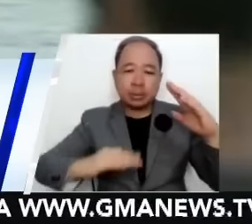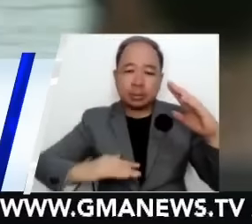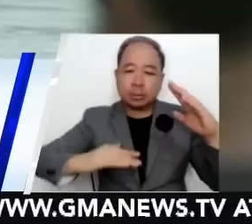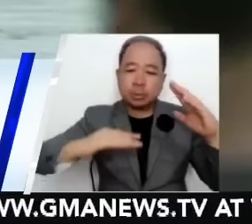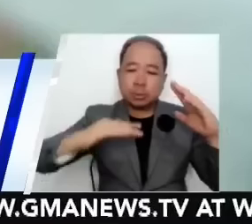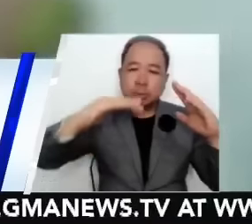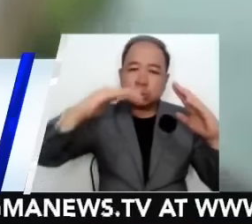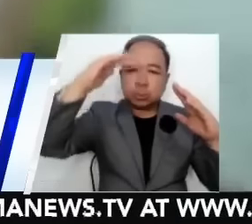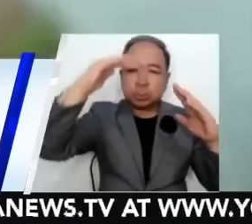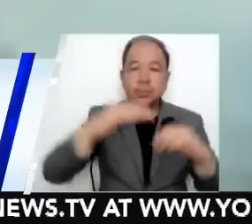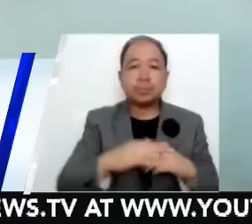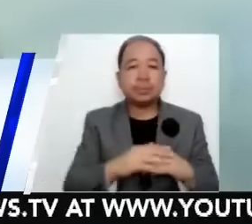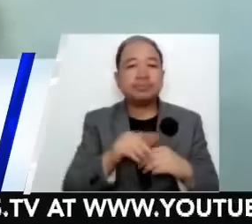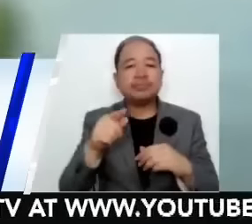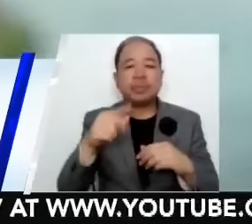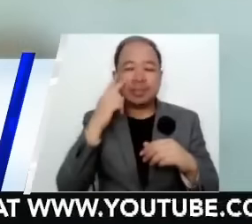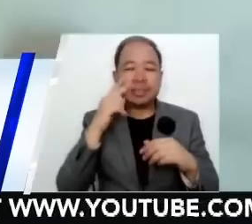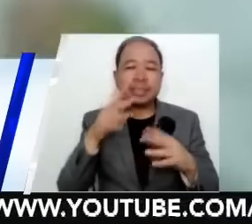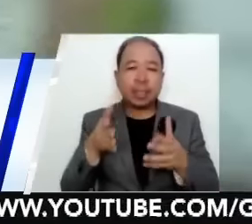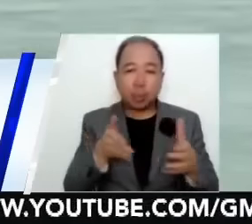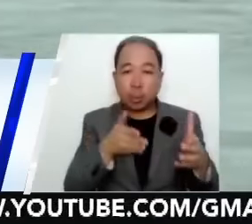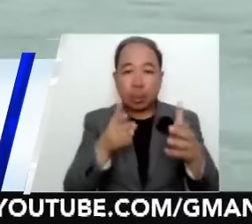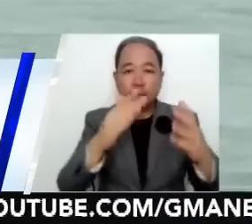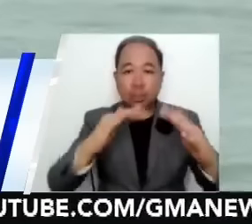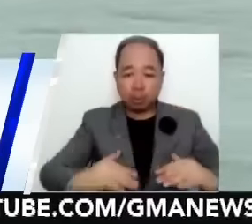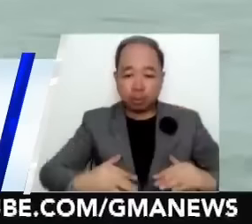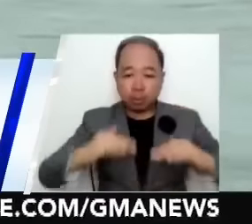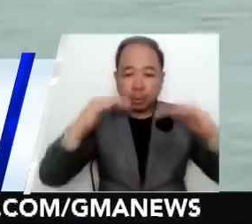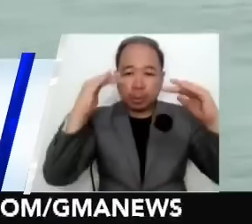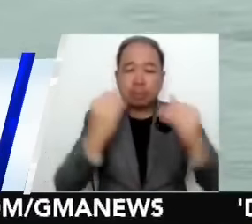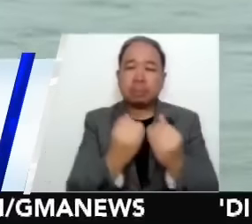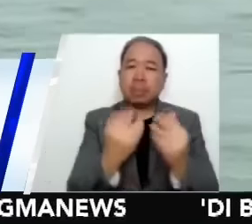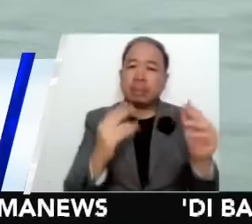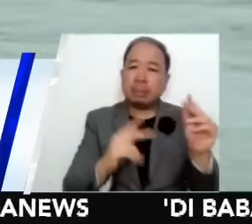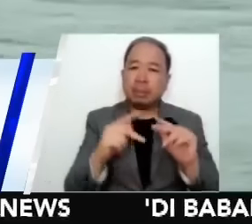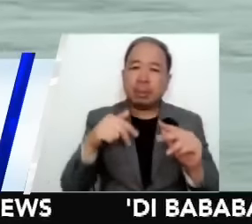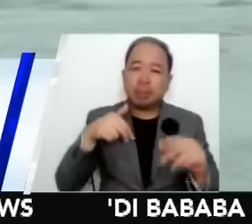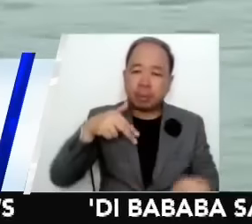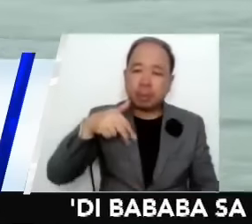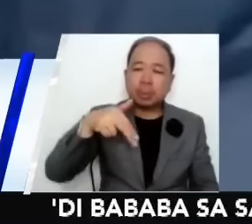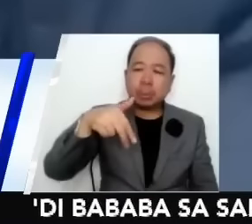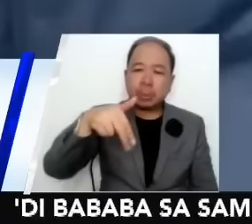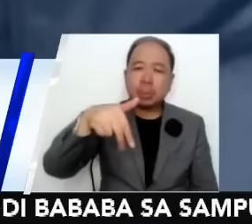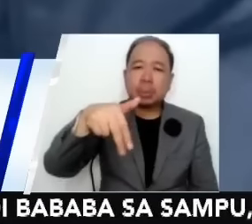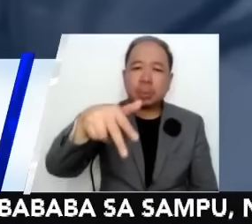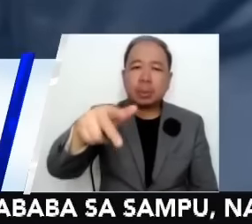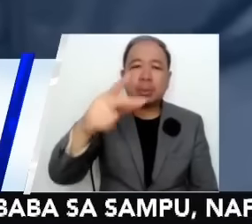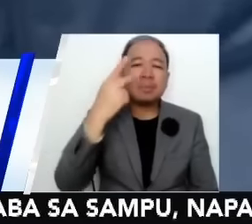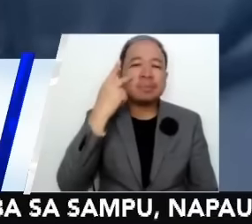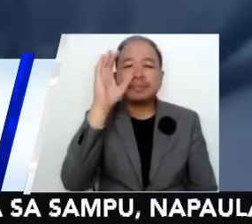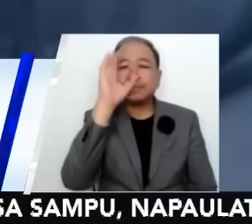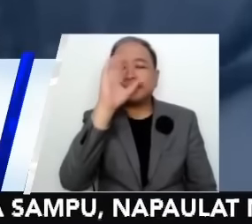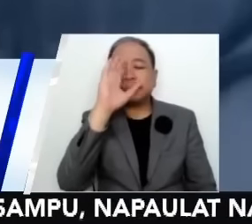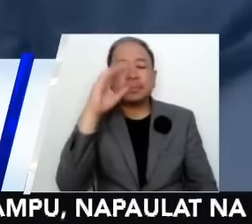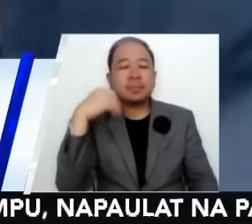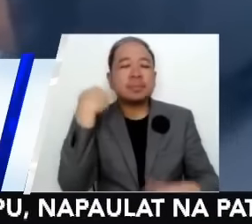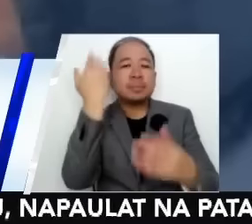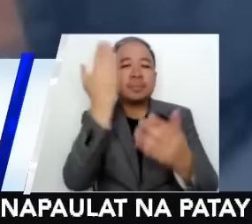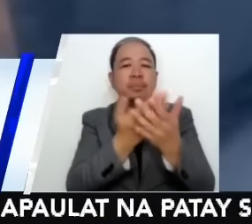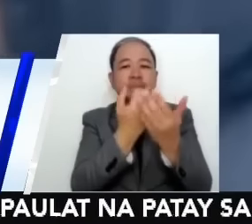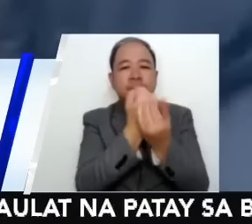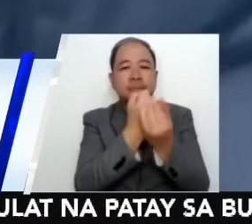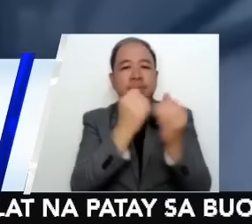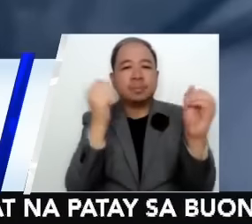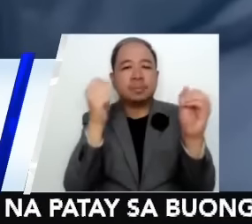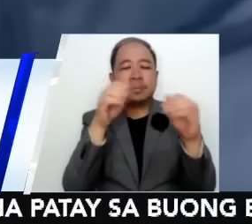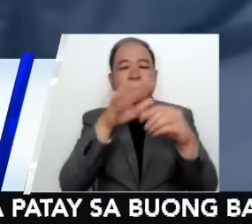na kalsada, marami ang naglalakad ng ilang oras, marating lang ang mas ligtas na lugar. Ano sir, yung Milaor at yung